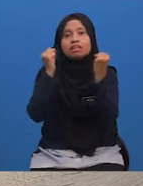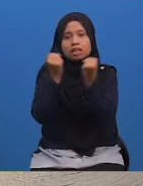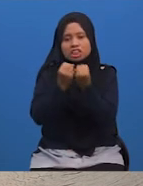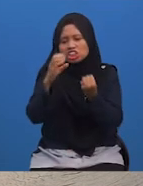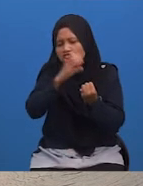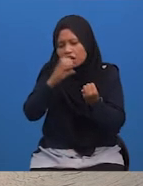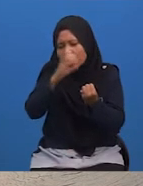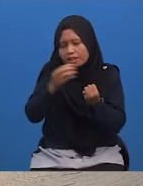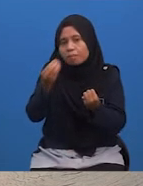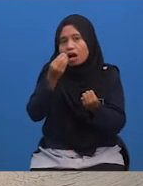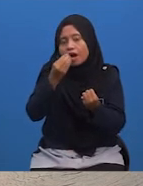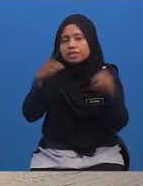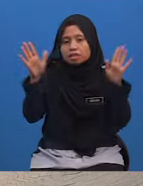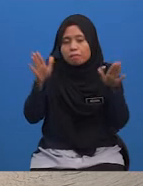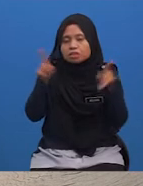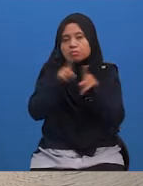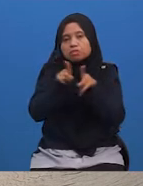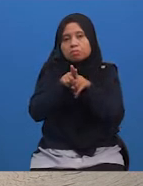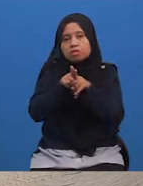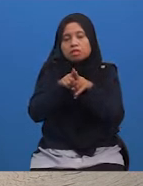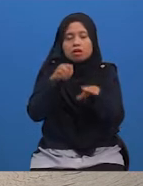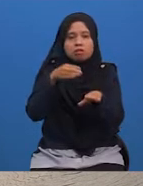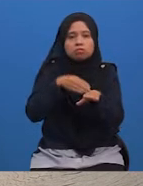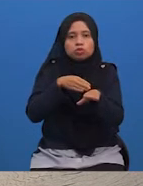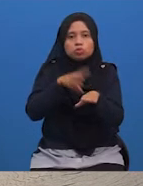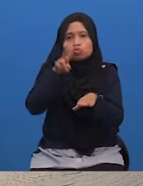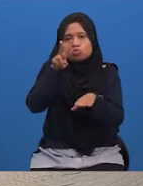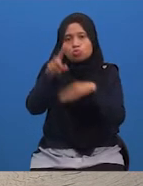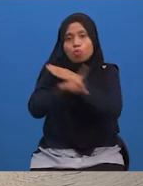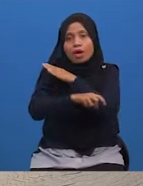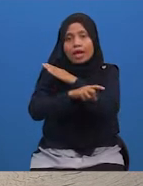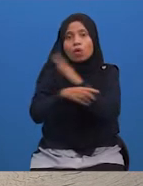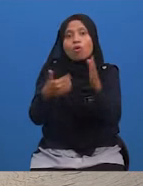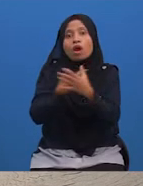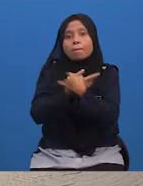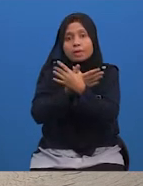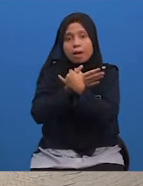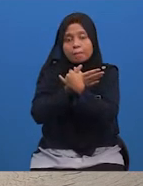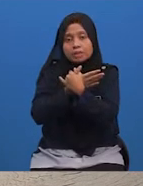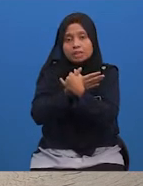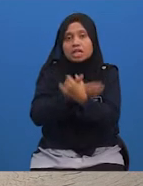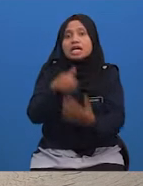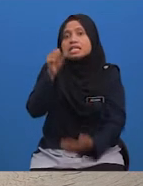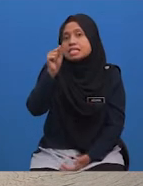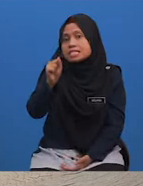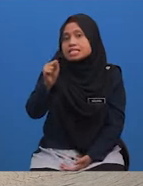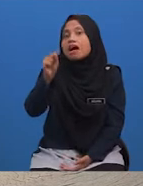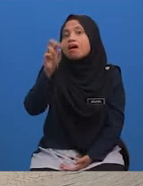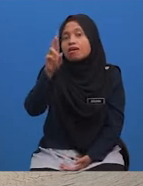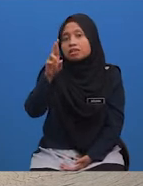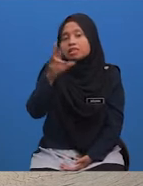mencari makanan. Pada masa itu, dua ekor sang rama-rama iaitu Sang